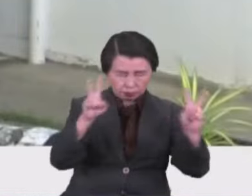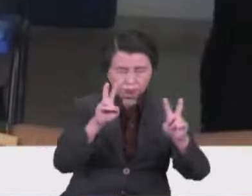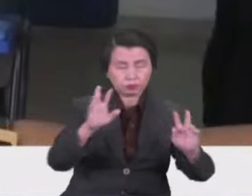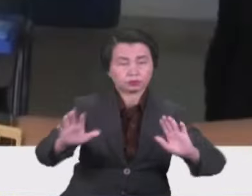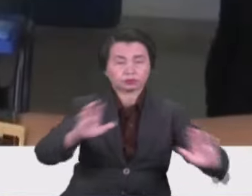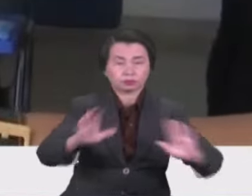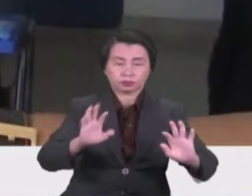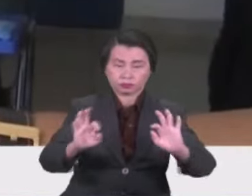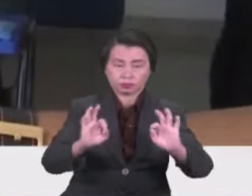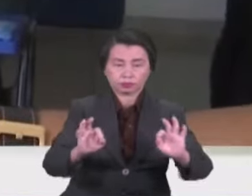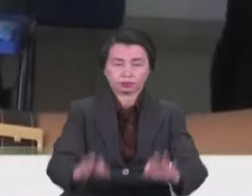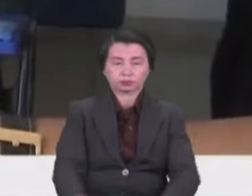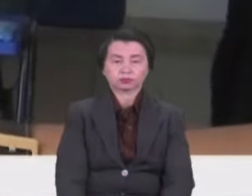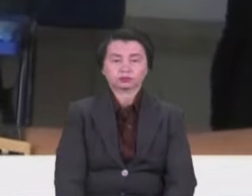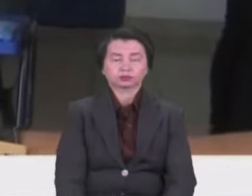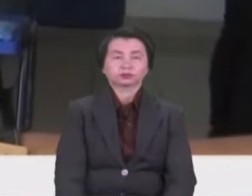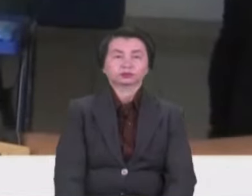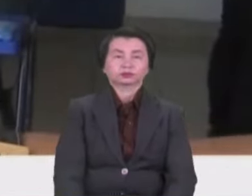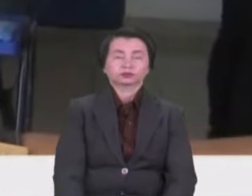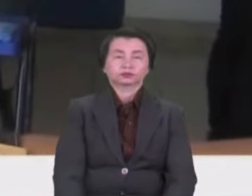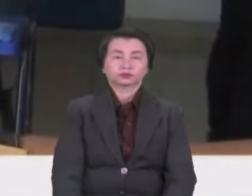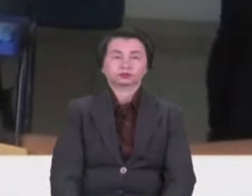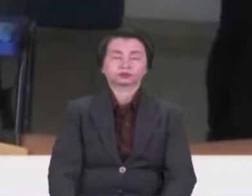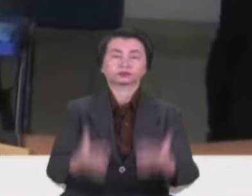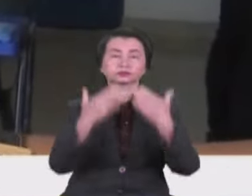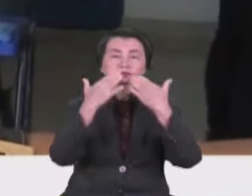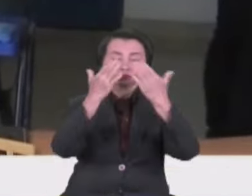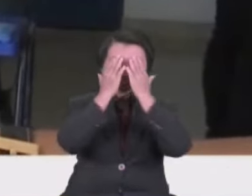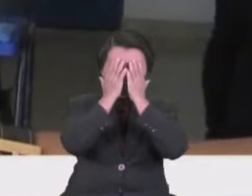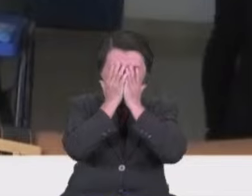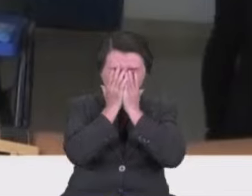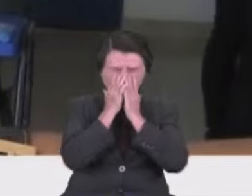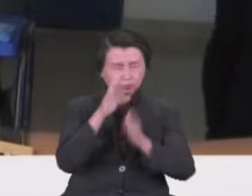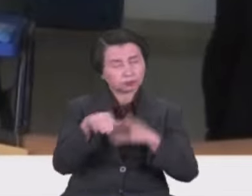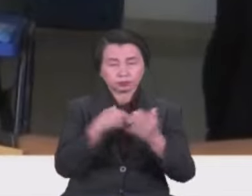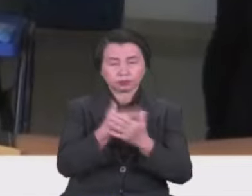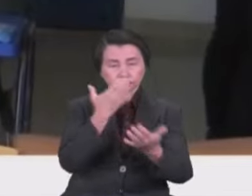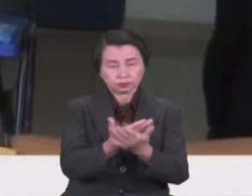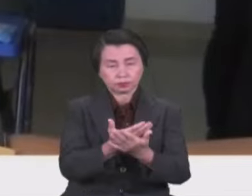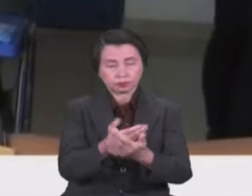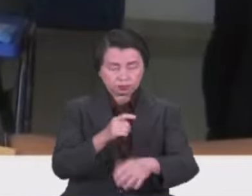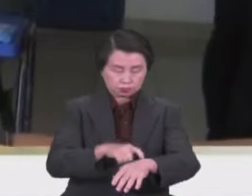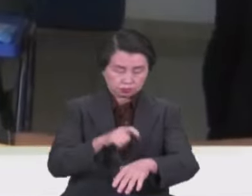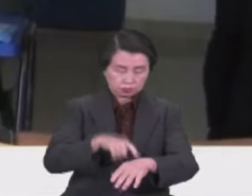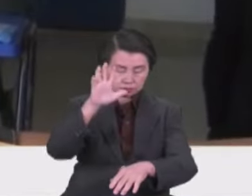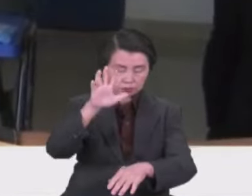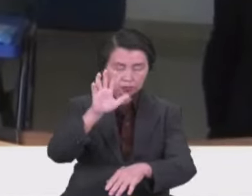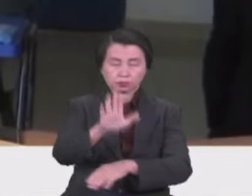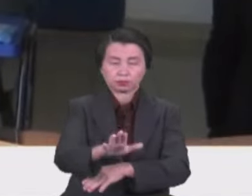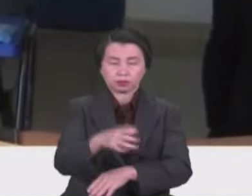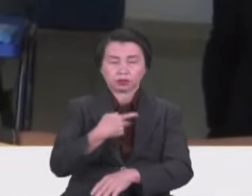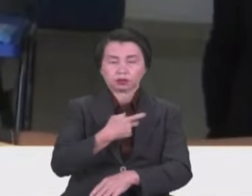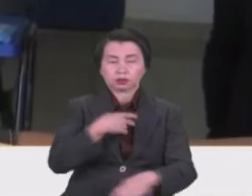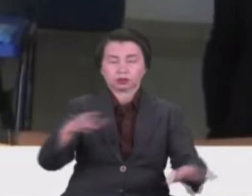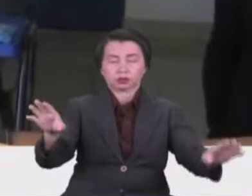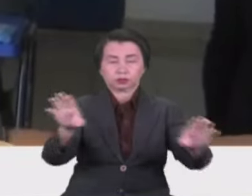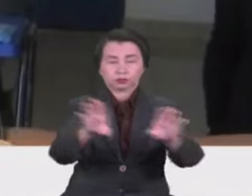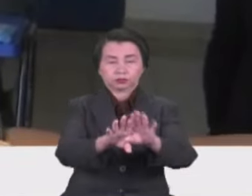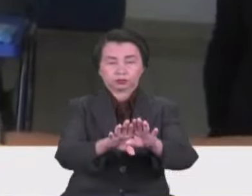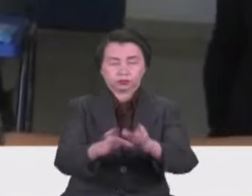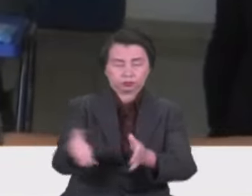terkawal. Alhamdulillah, semuanya berjalan dengan baik dan lancar sehinggalah pukul 5 petang kita tutup peti